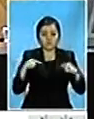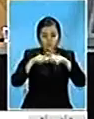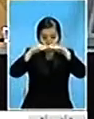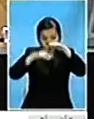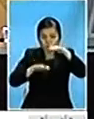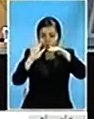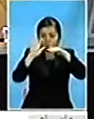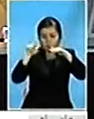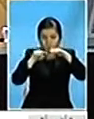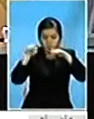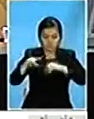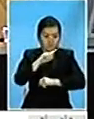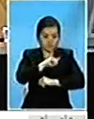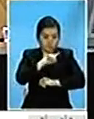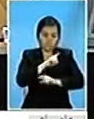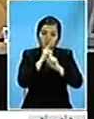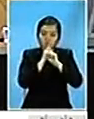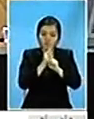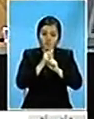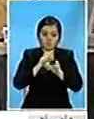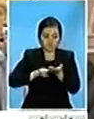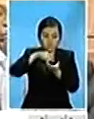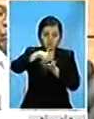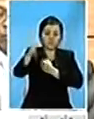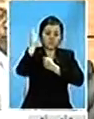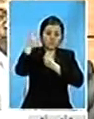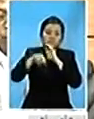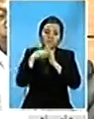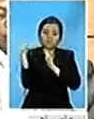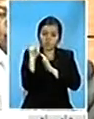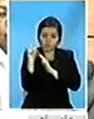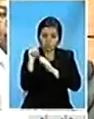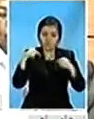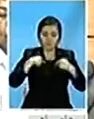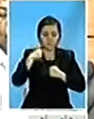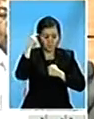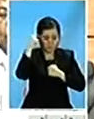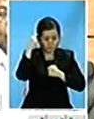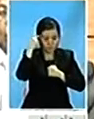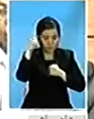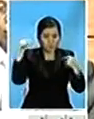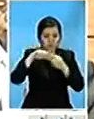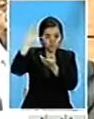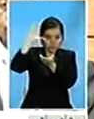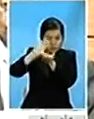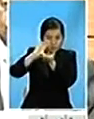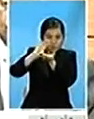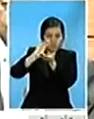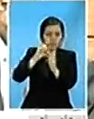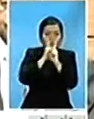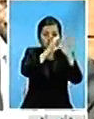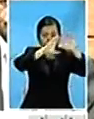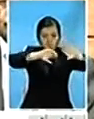5% ดังนั้นผมมีสิทธิ์และมีหน้าที่ในการที่ต้องชี้แจงเหตุผลนะครับว่าทำไมผมถึงคิดว่างบประมาณรายจ่ายที่รัฐบาลได้กำหนดไว้